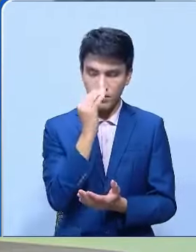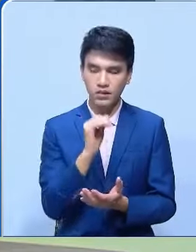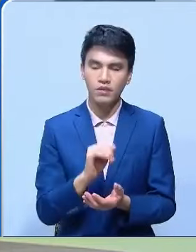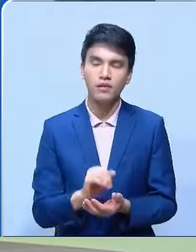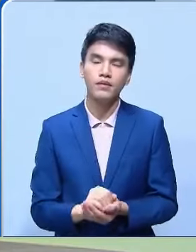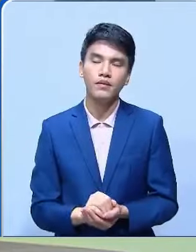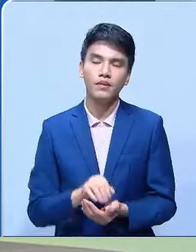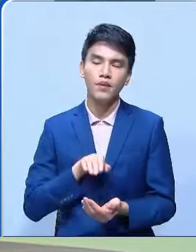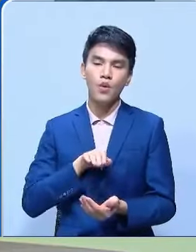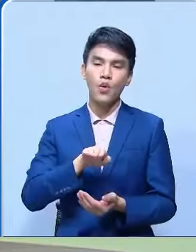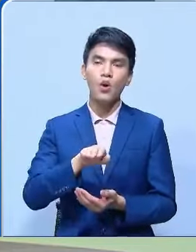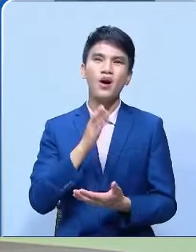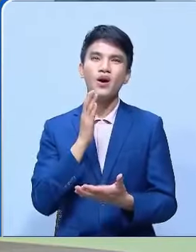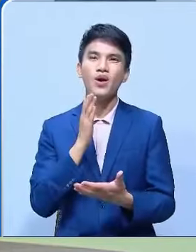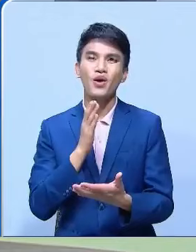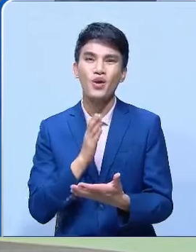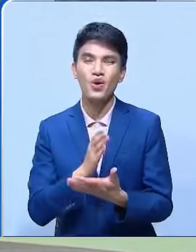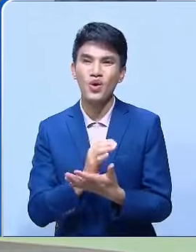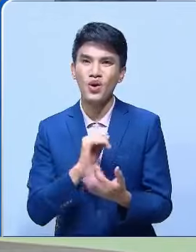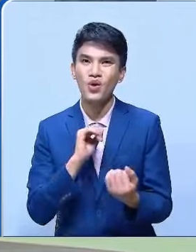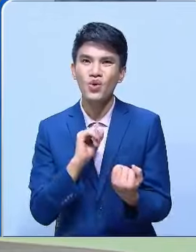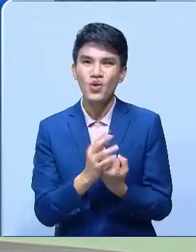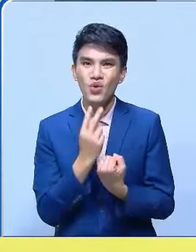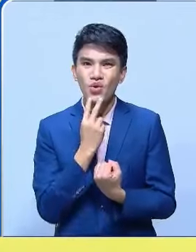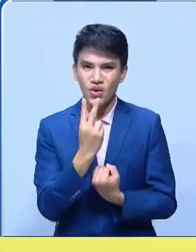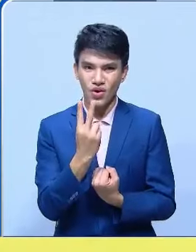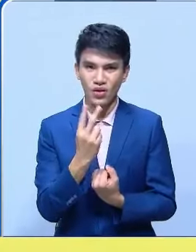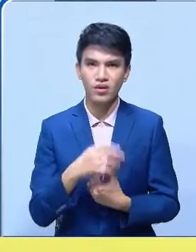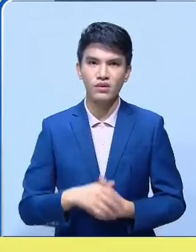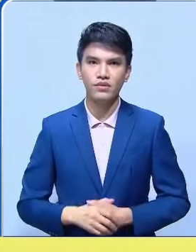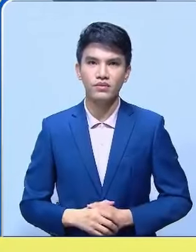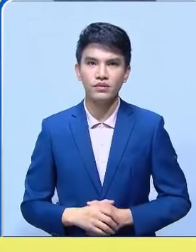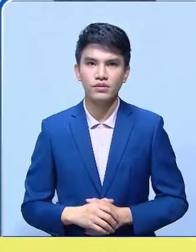ตรงเนี่ยเขาจะเบรกทันได้ยังไงเอาไปดูกันค่ะ